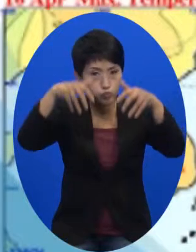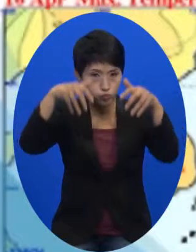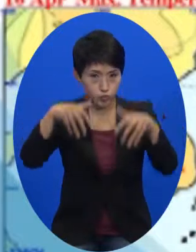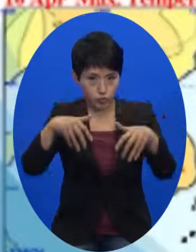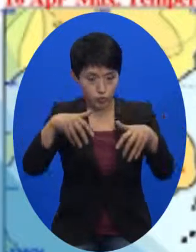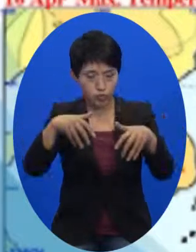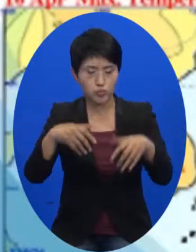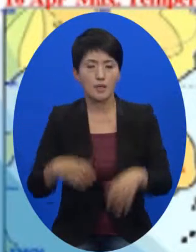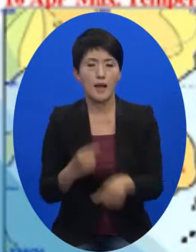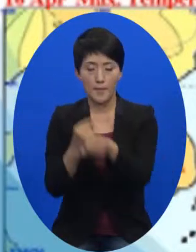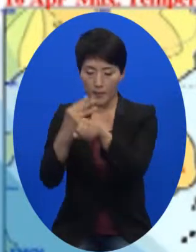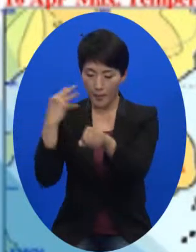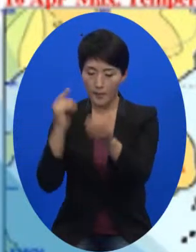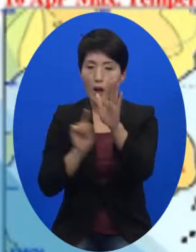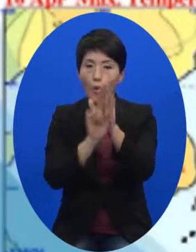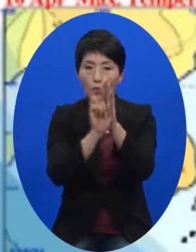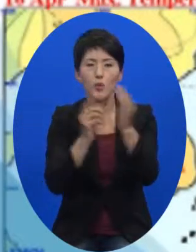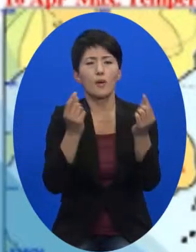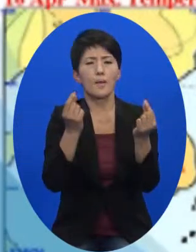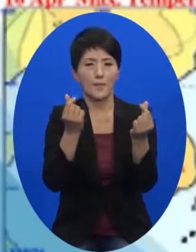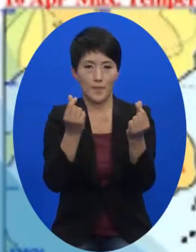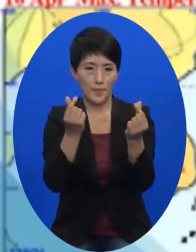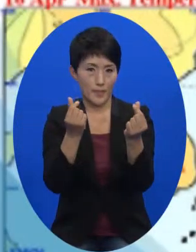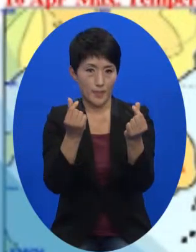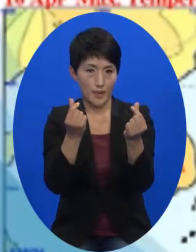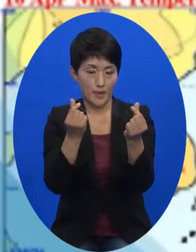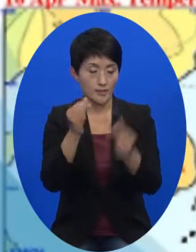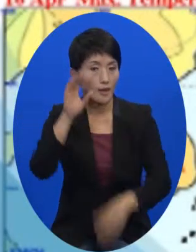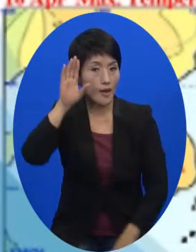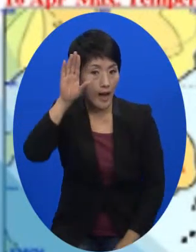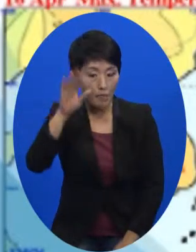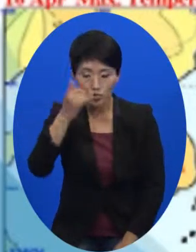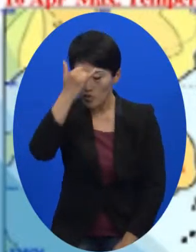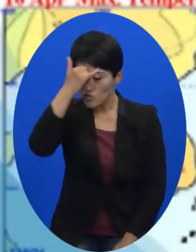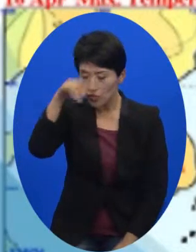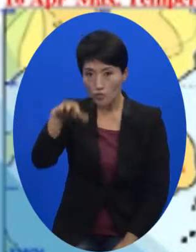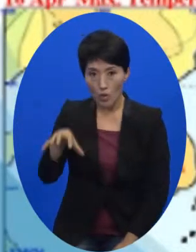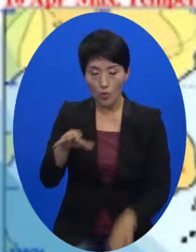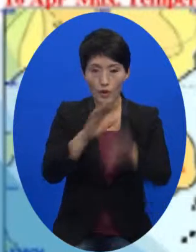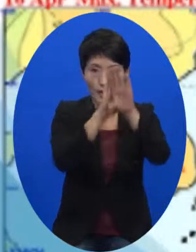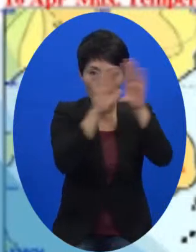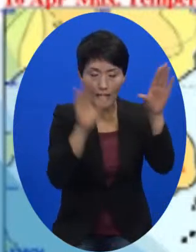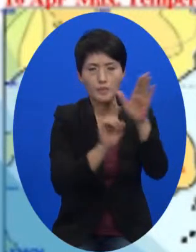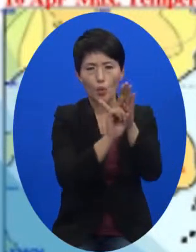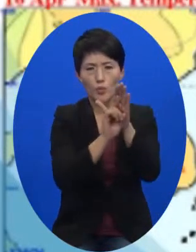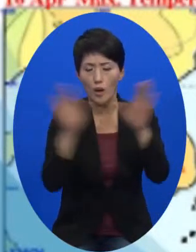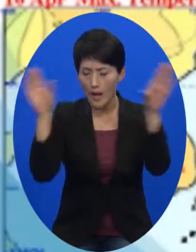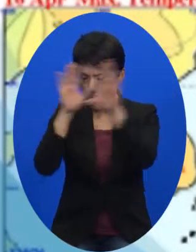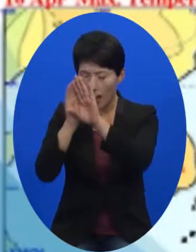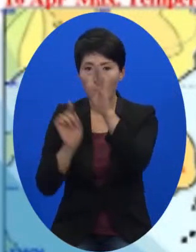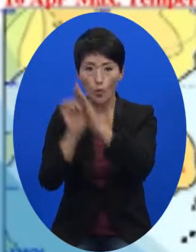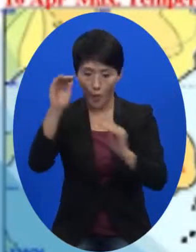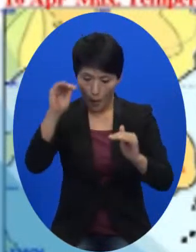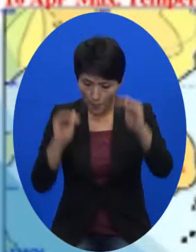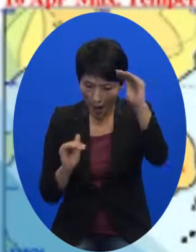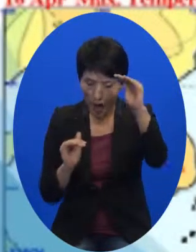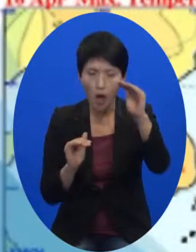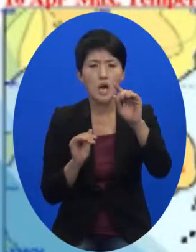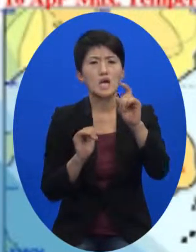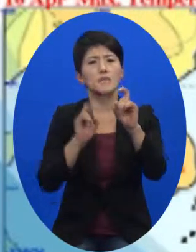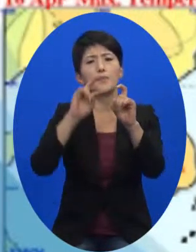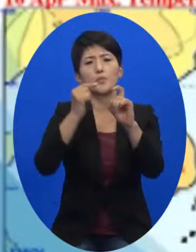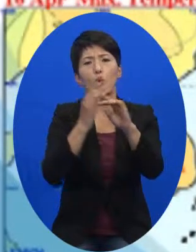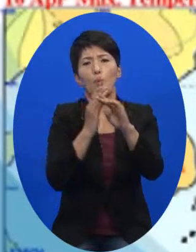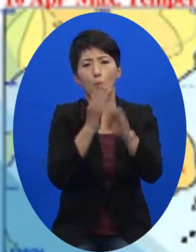일시 저지되어 평년과 비슷한 기온 분포를 보이겠고, 당분간 내륙에서는 낮과 밤의 기온 차가 10도 이상으로